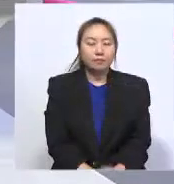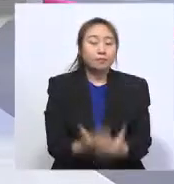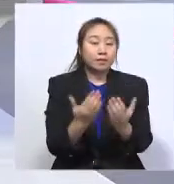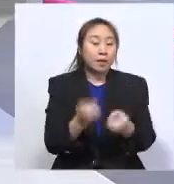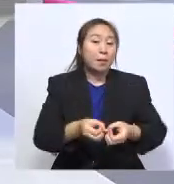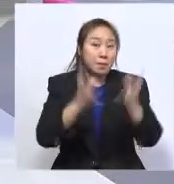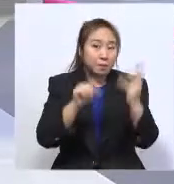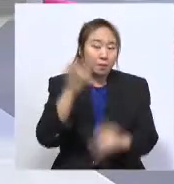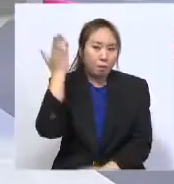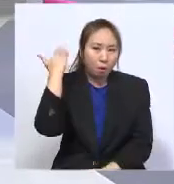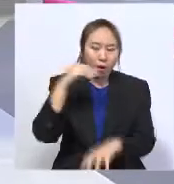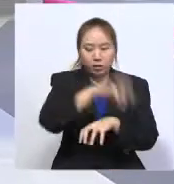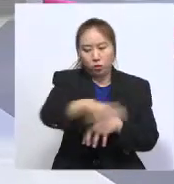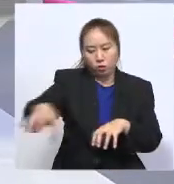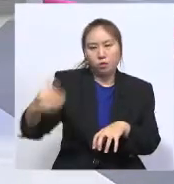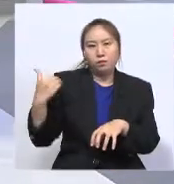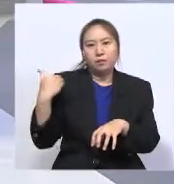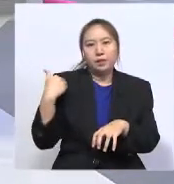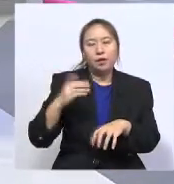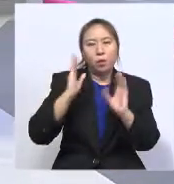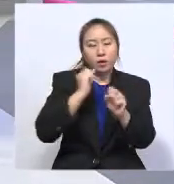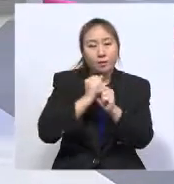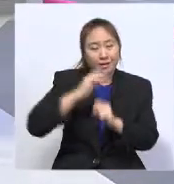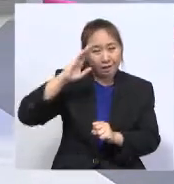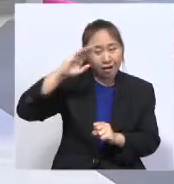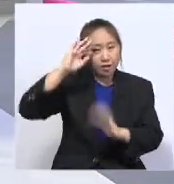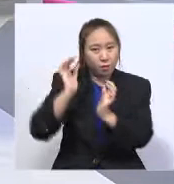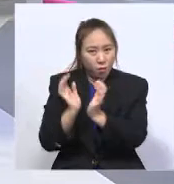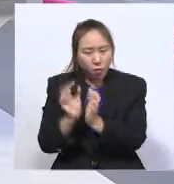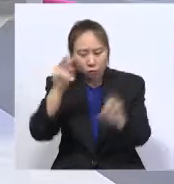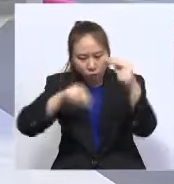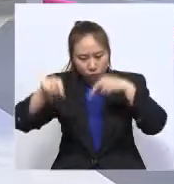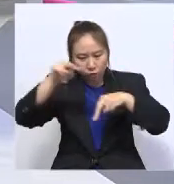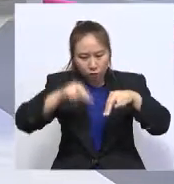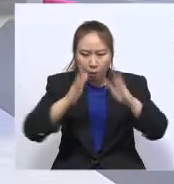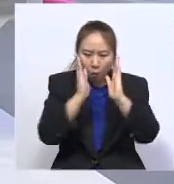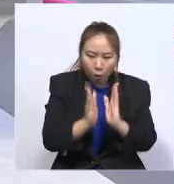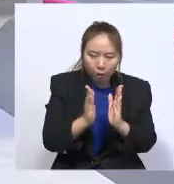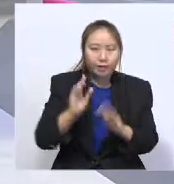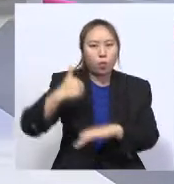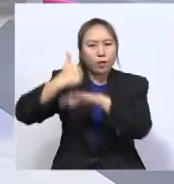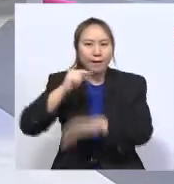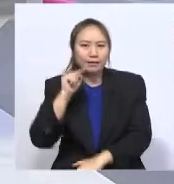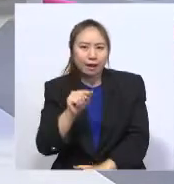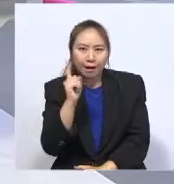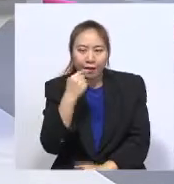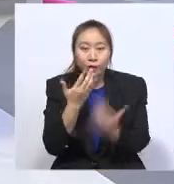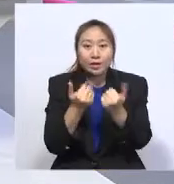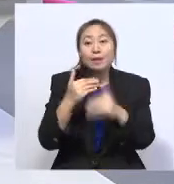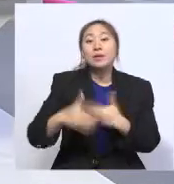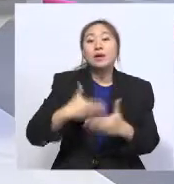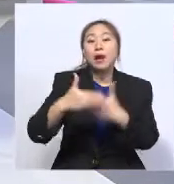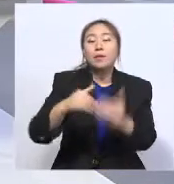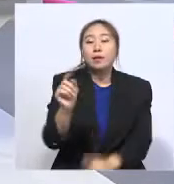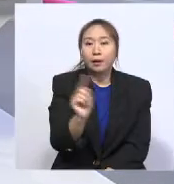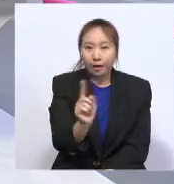สำหรับเหตุระเบิดที่เกิดขึ้นเมื่อวานนี้หลายจุดนะครับทำให้เจ้าหน้าที่ก็เร่งตรวจสอบกลุ่มบุคคลไปจนถึงผู้สั่งการรายละเอียดแล้วก็ความคืบหน้าล่าสุดตอนนี้นะครับ